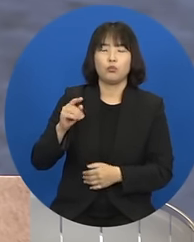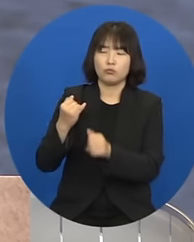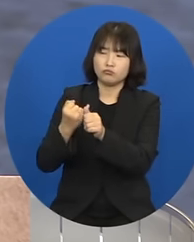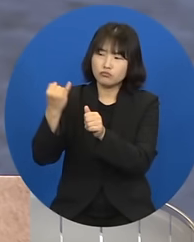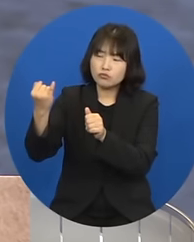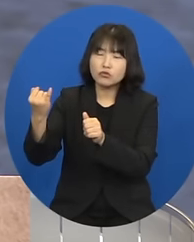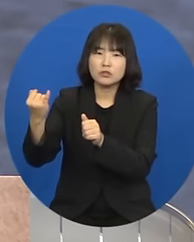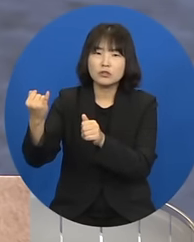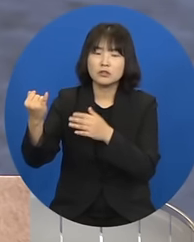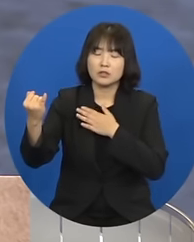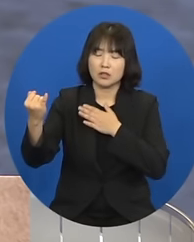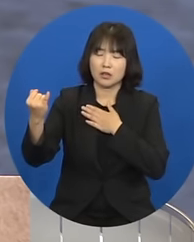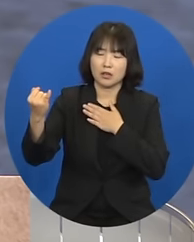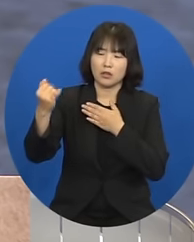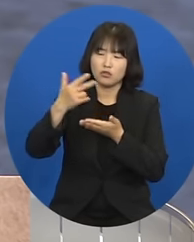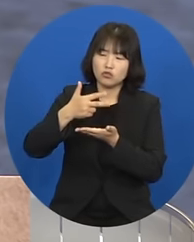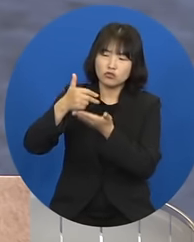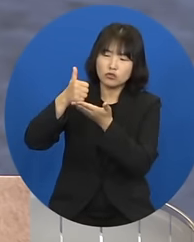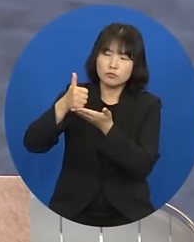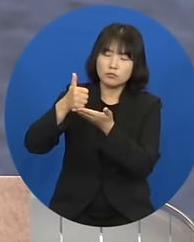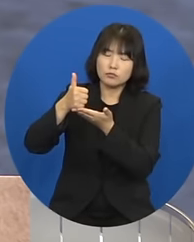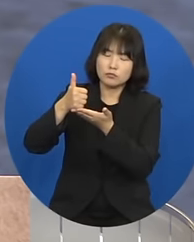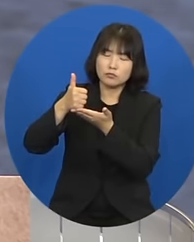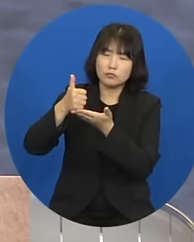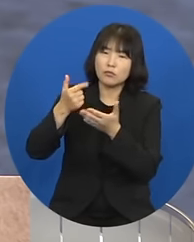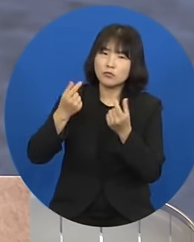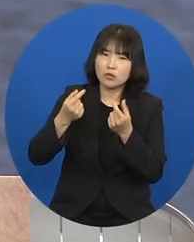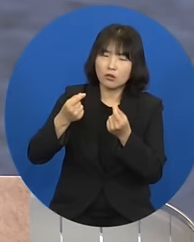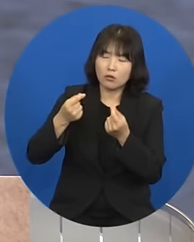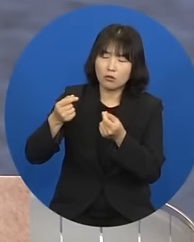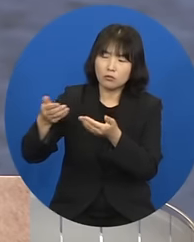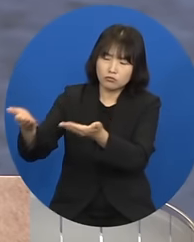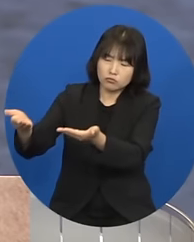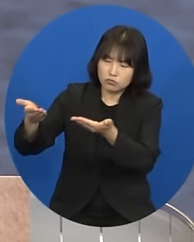마치 주님께 하듯 두 손으로 주는 그 모습이 자기는 너무 고맙다고.